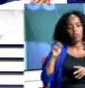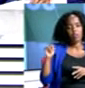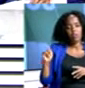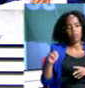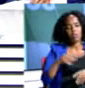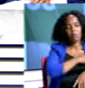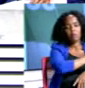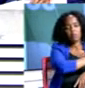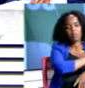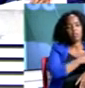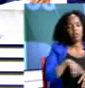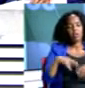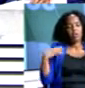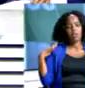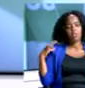health kana